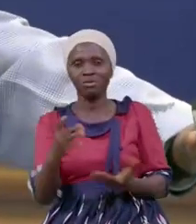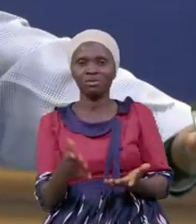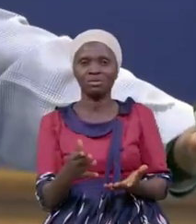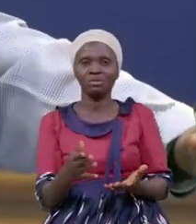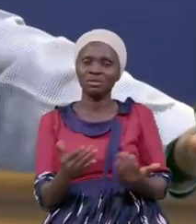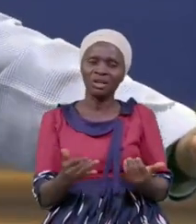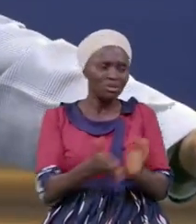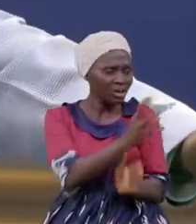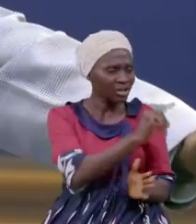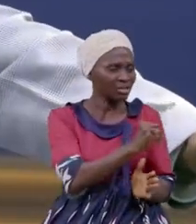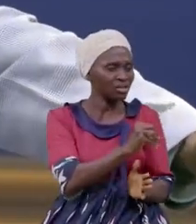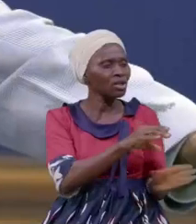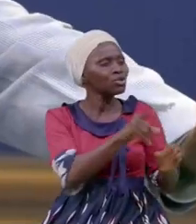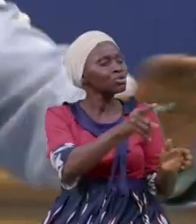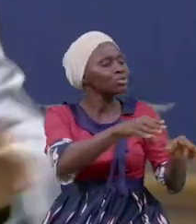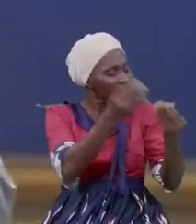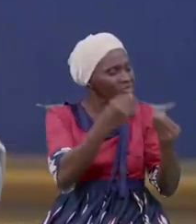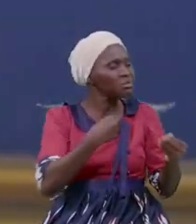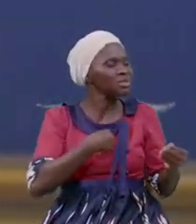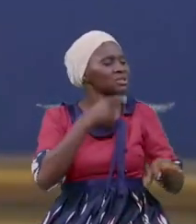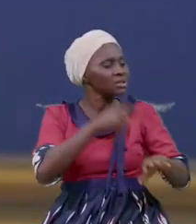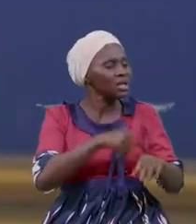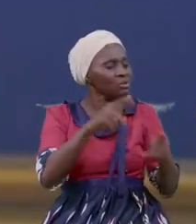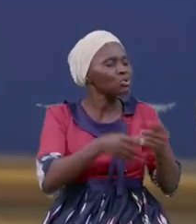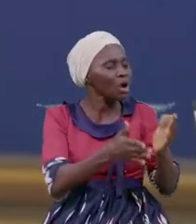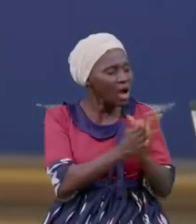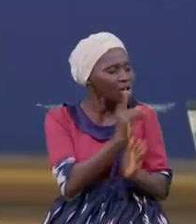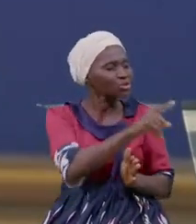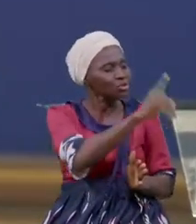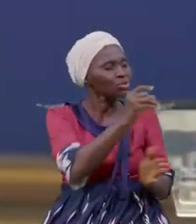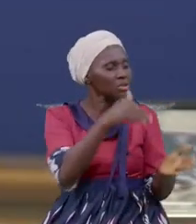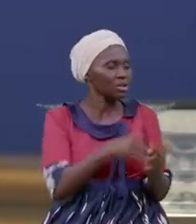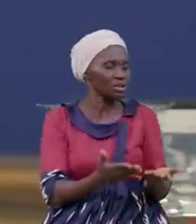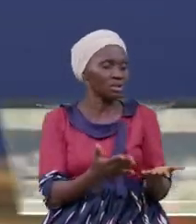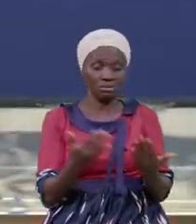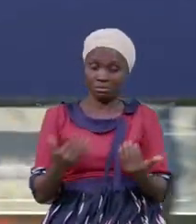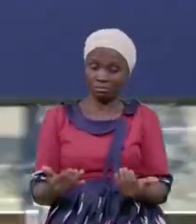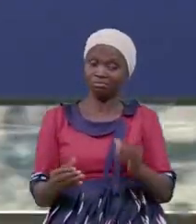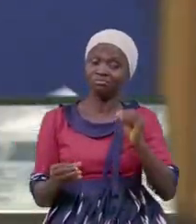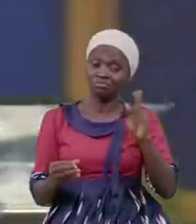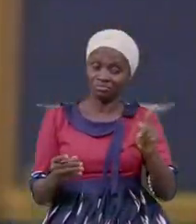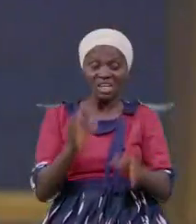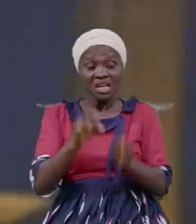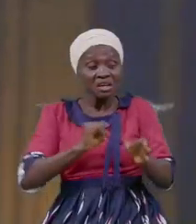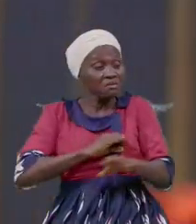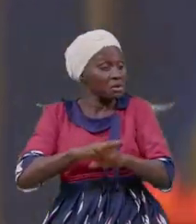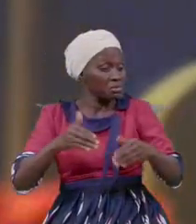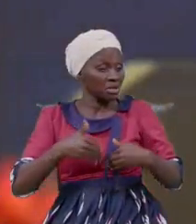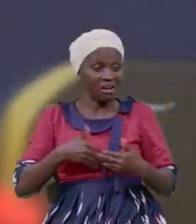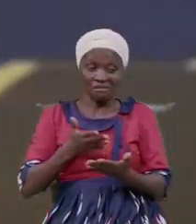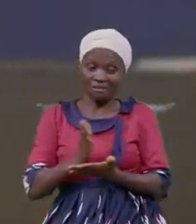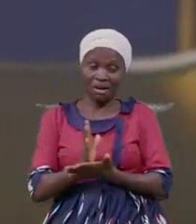tu as dit ça pourquoi est-ce que tu as fait cela ah d'accord si je n'ai pas le droit de vous poser